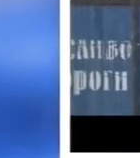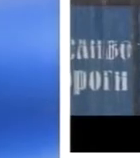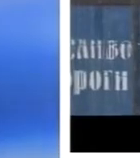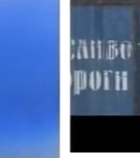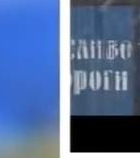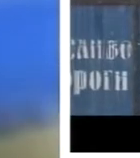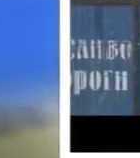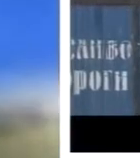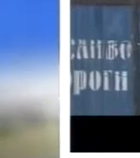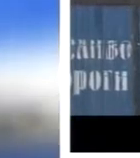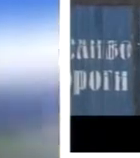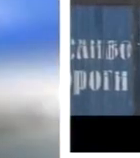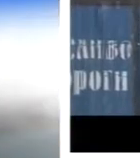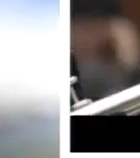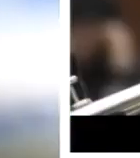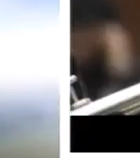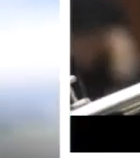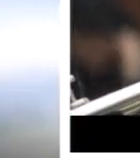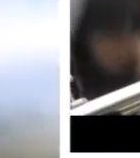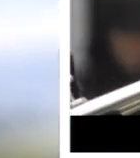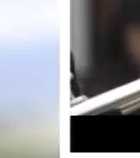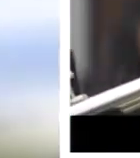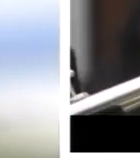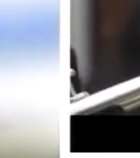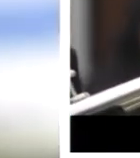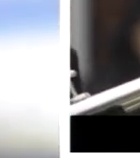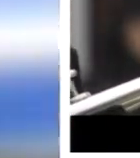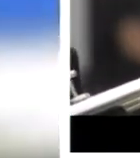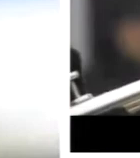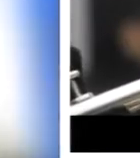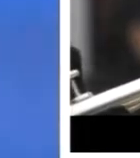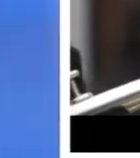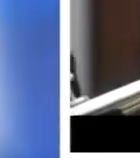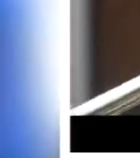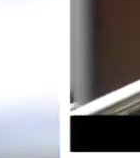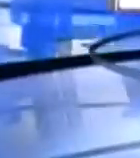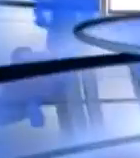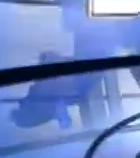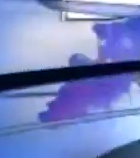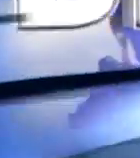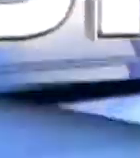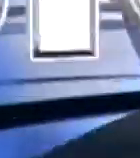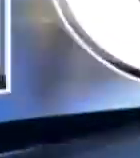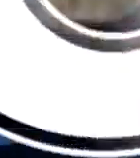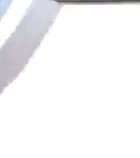всеукраїнському конкурсі військово-патріотичної пісні «Герої не гинуть, герої живуть у піснях».